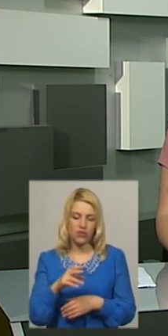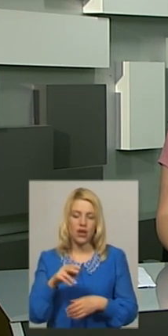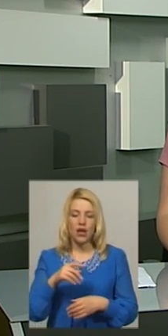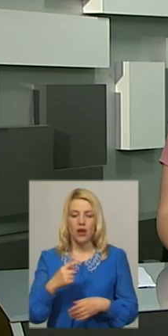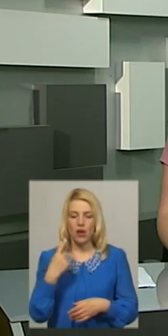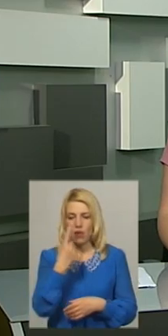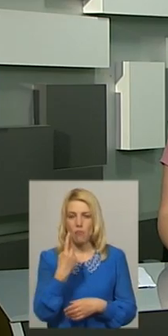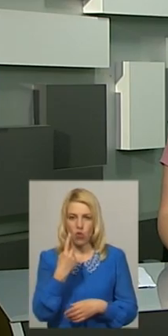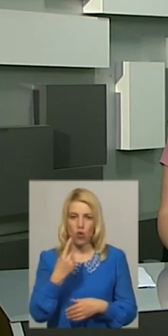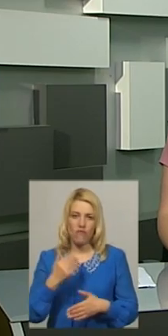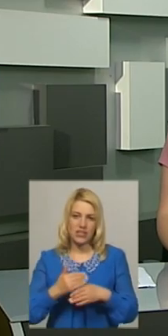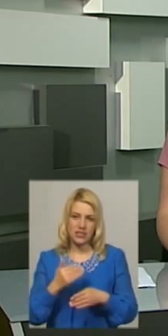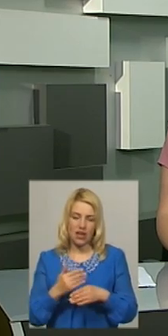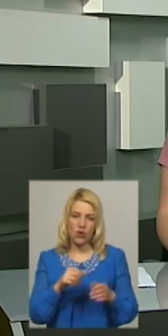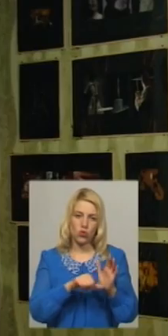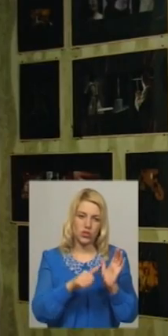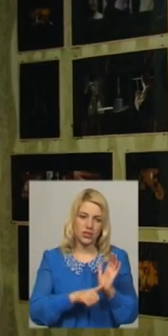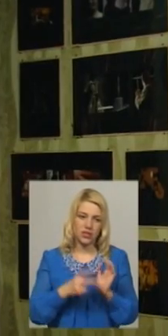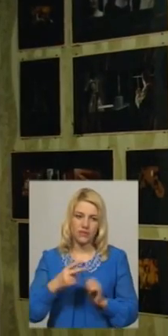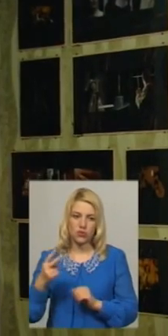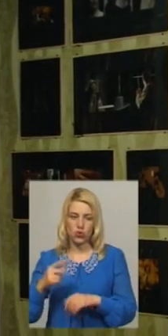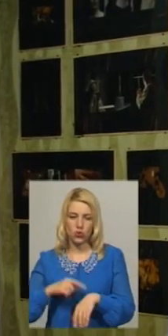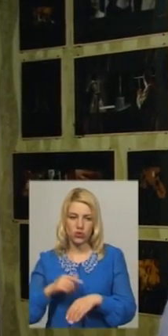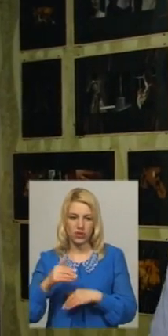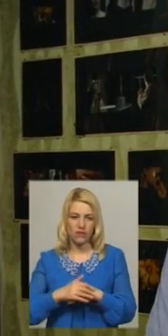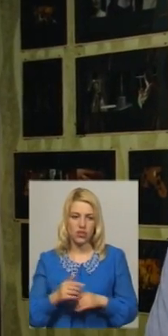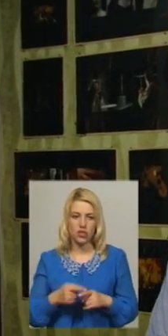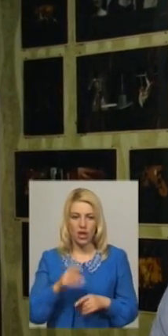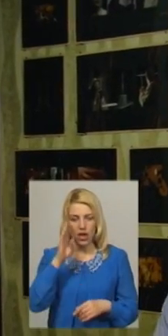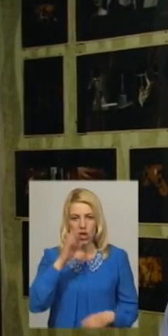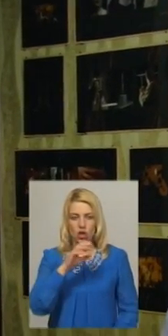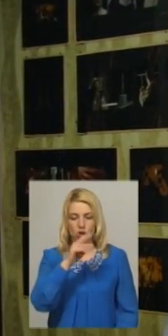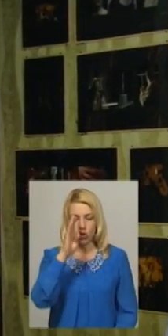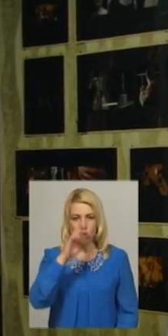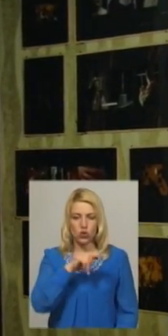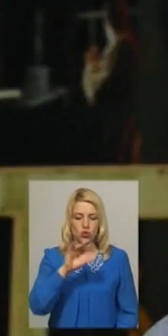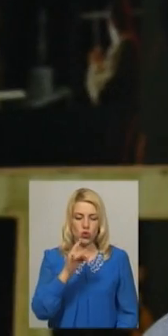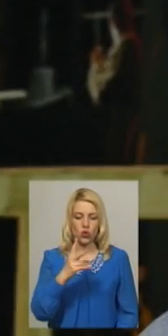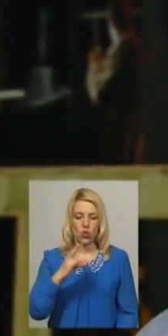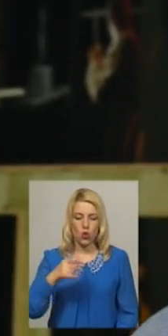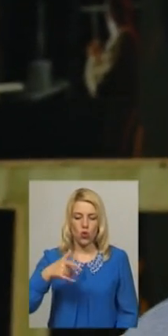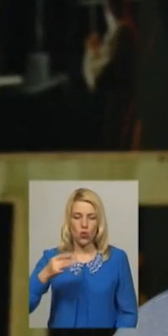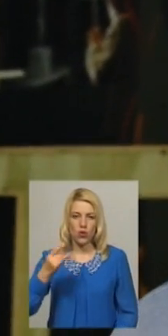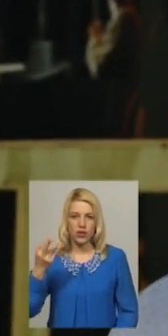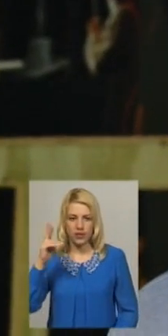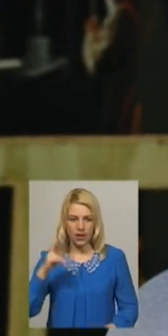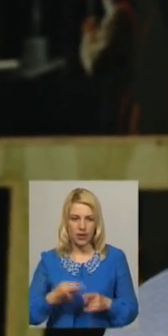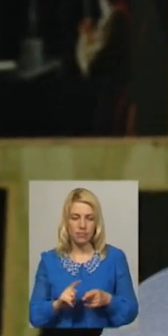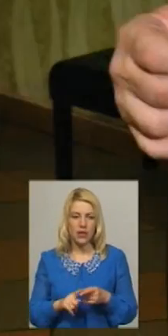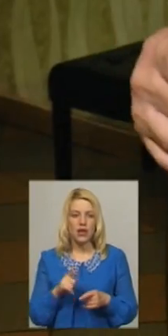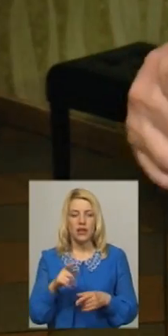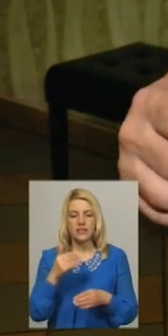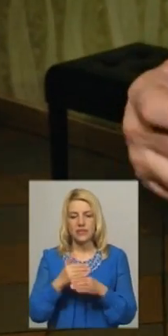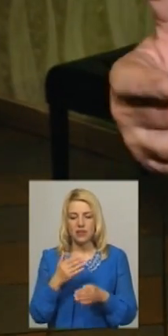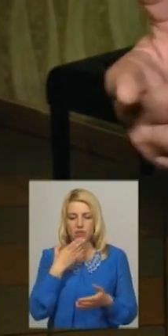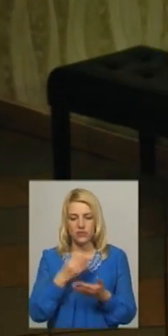16 та 19 годині вечора. Слободян Миронович з Чорногорії приїхав до Хмельницького з виставою «Остання година Негоша». Із нею він